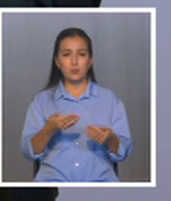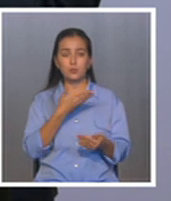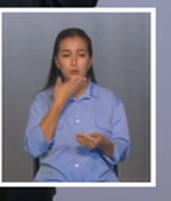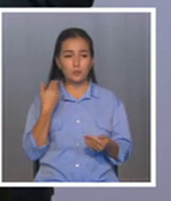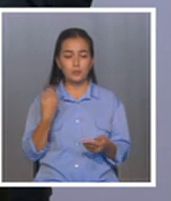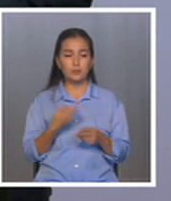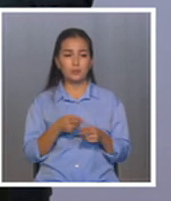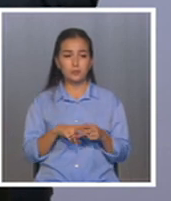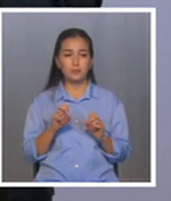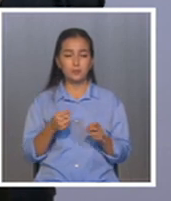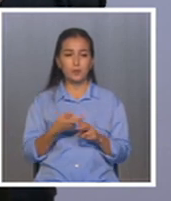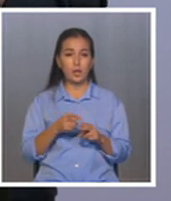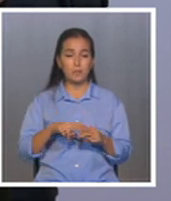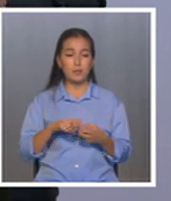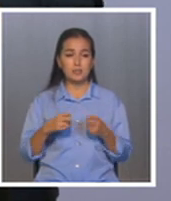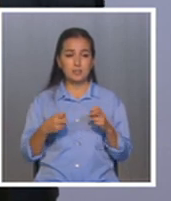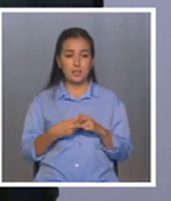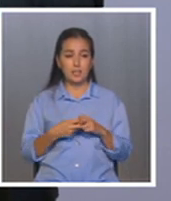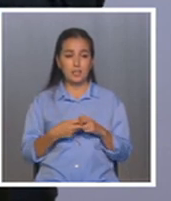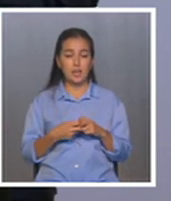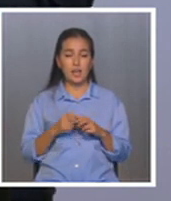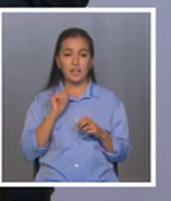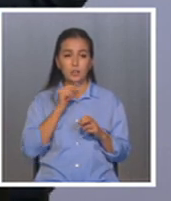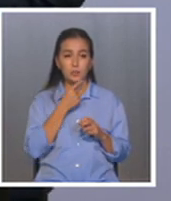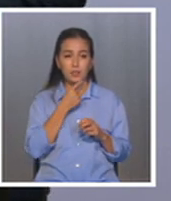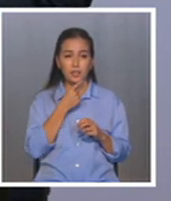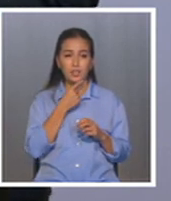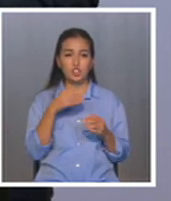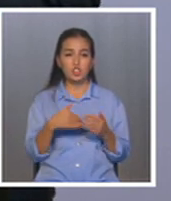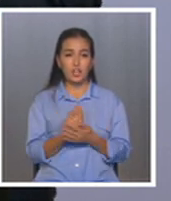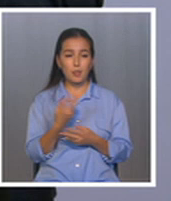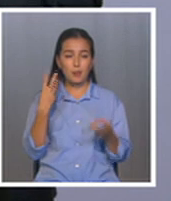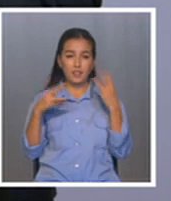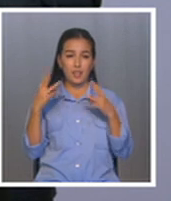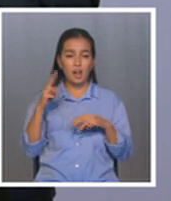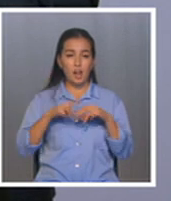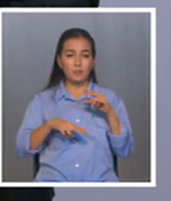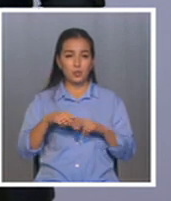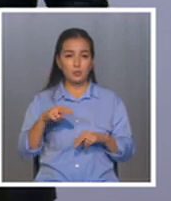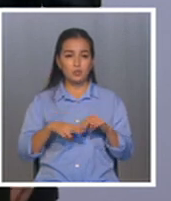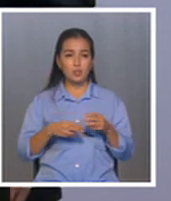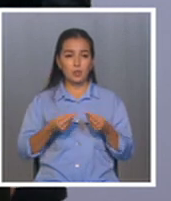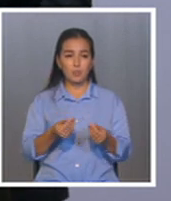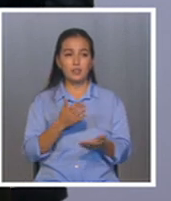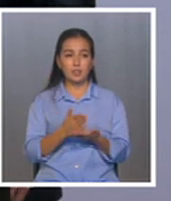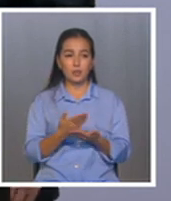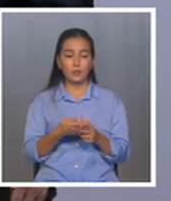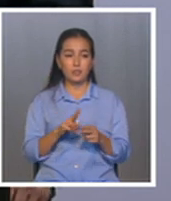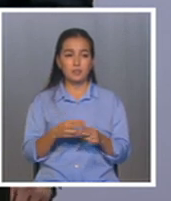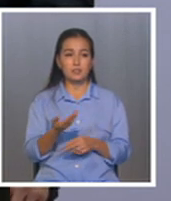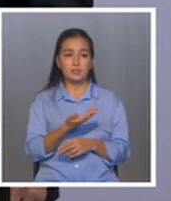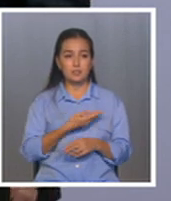Міне осы мәселелер экономикада жаңа модельдің қалыптасуына ықпал етті. Оны біз сіздермен